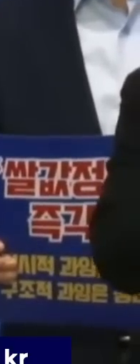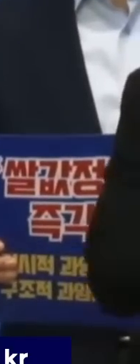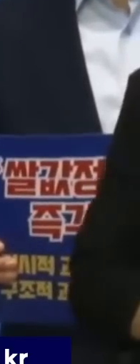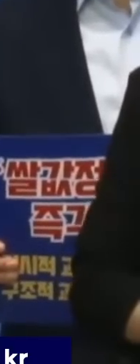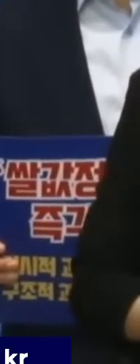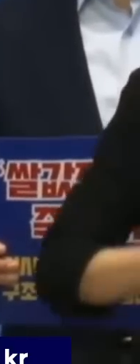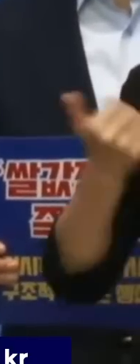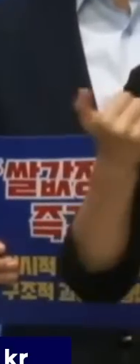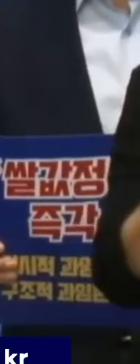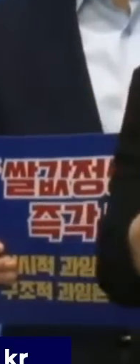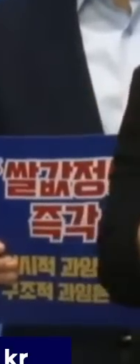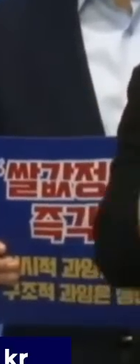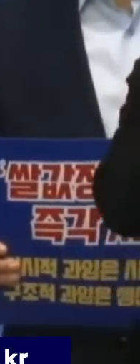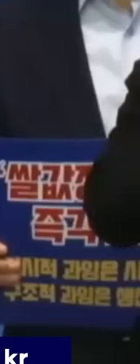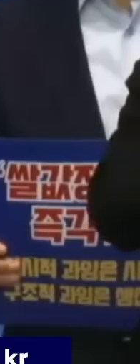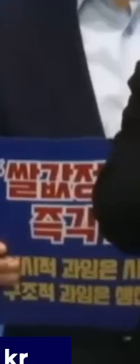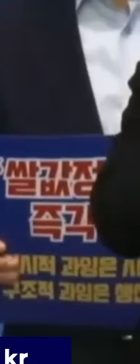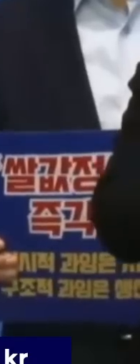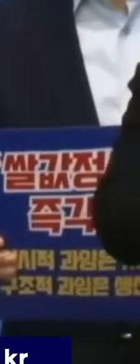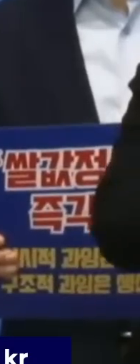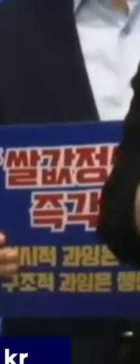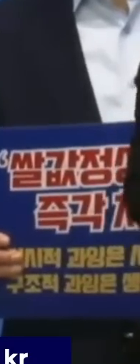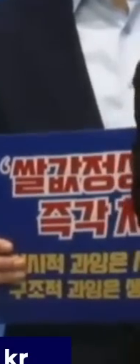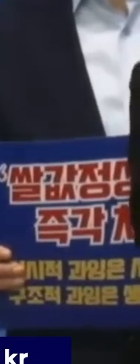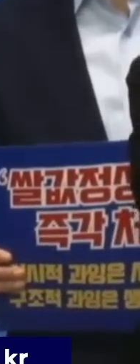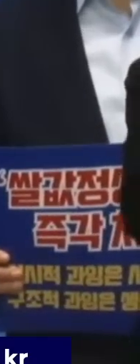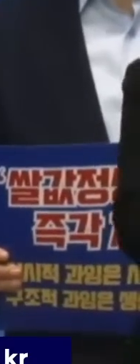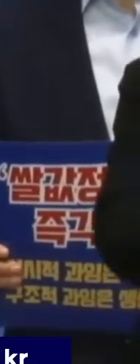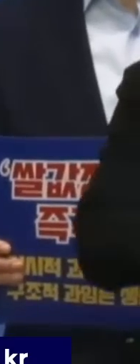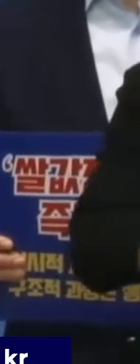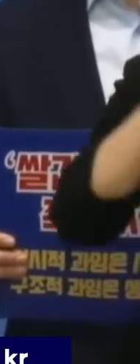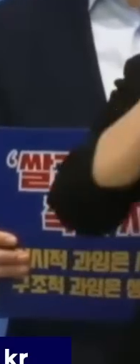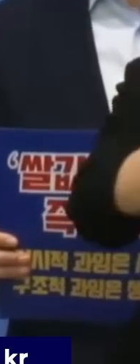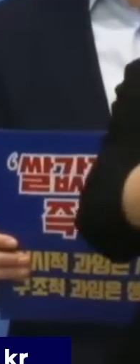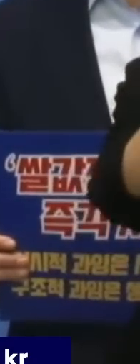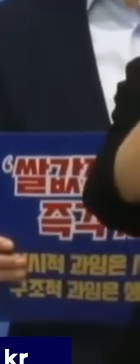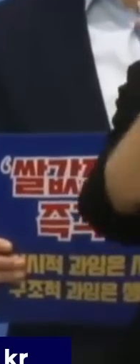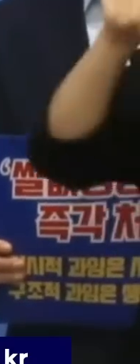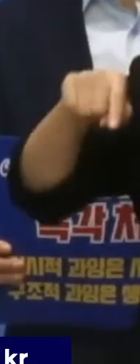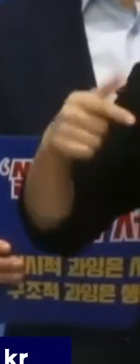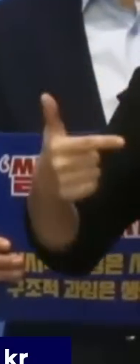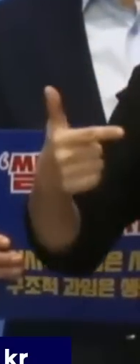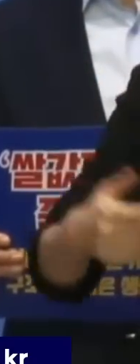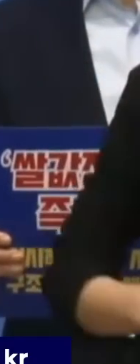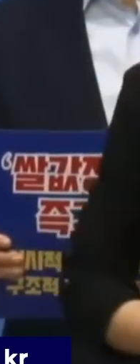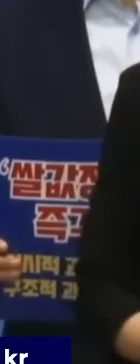국회 농림해양수산위원회 위원장을 맡고 계시는 서병훈 위원장님 함께 하셨습니다.